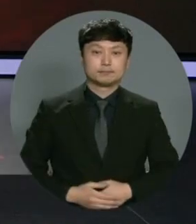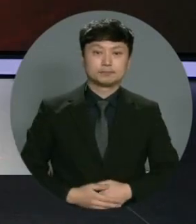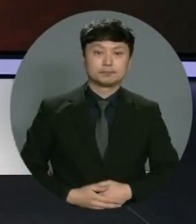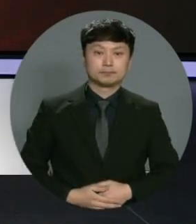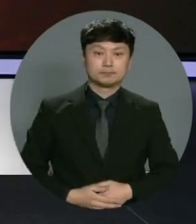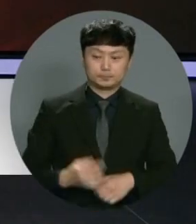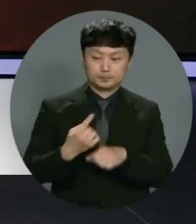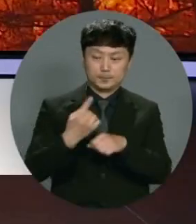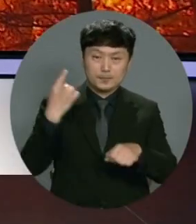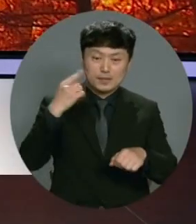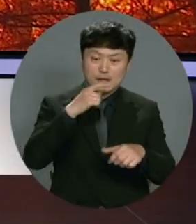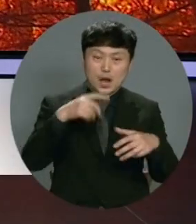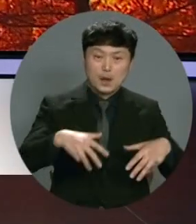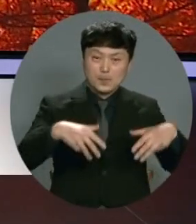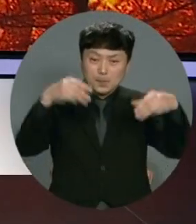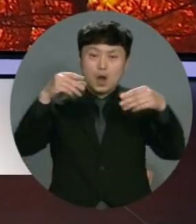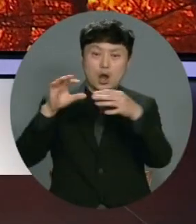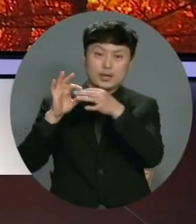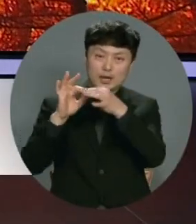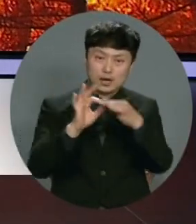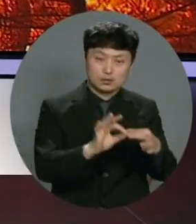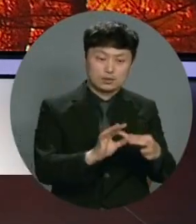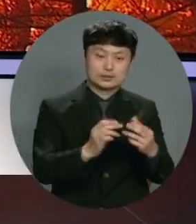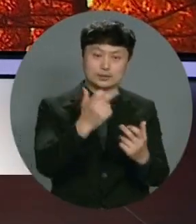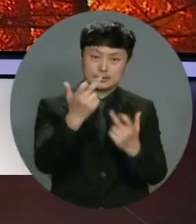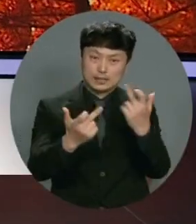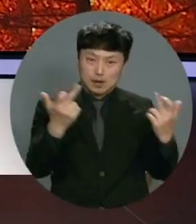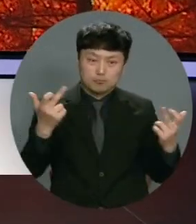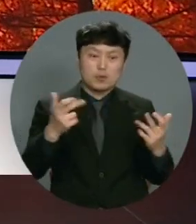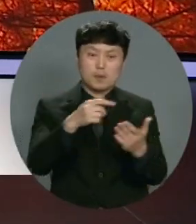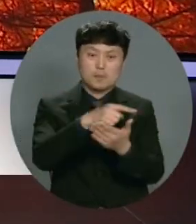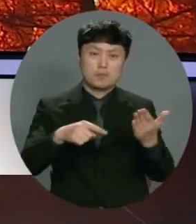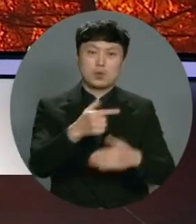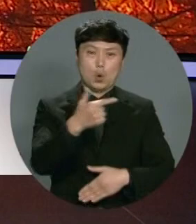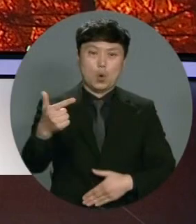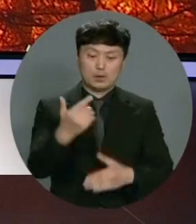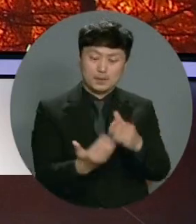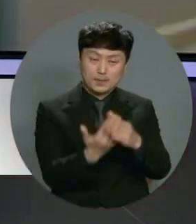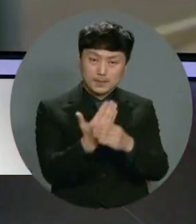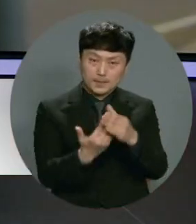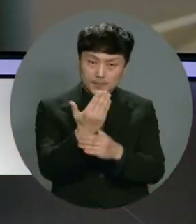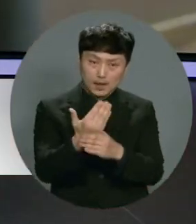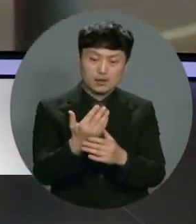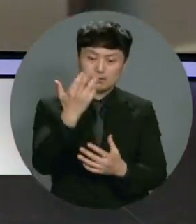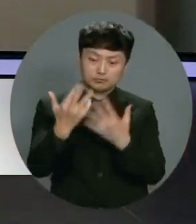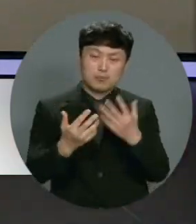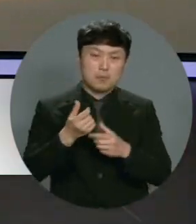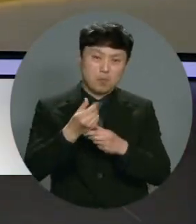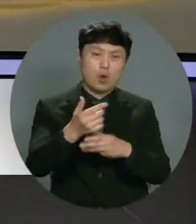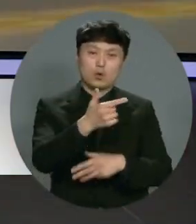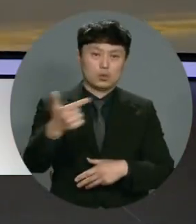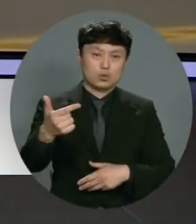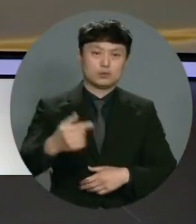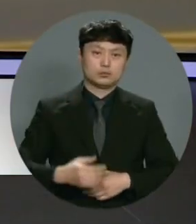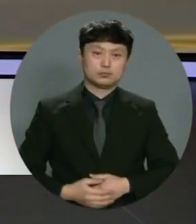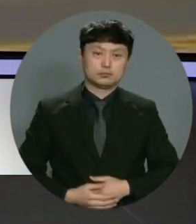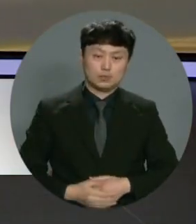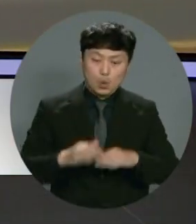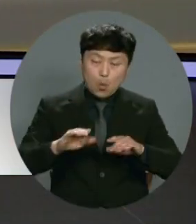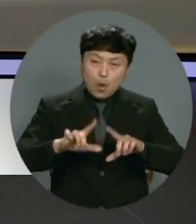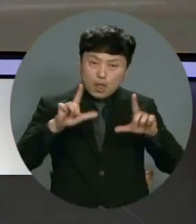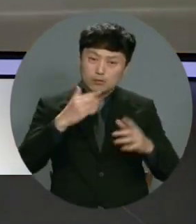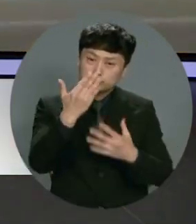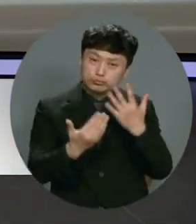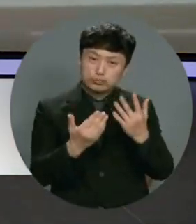지난해 잔뜩 메마른 날씨가 이어지면서 산불 피해가 컸습니다. 건수도 많았고 규모도 상당했습니다. 올해는